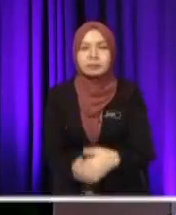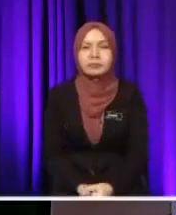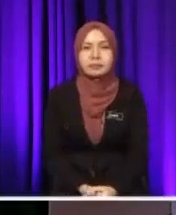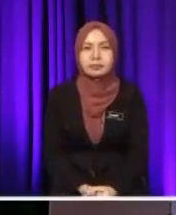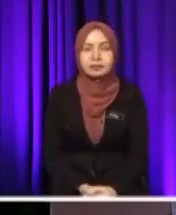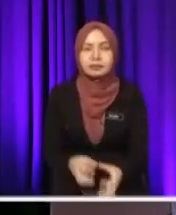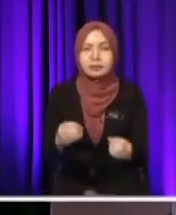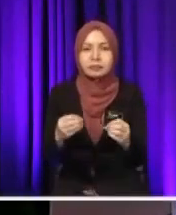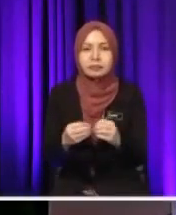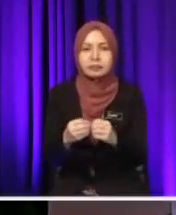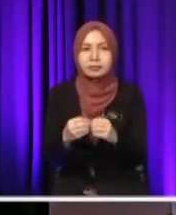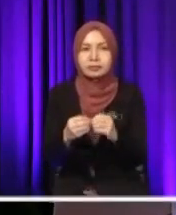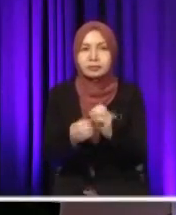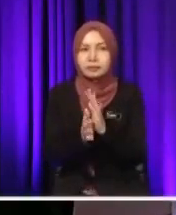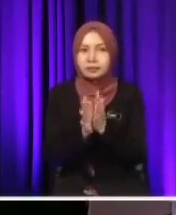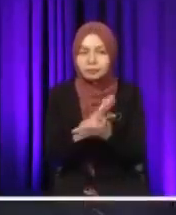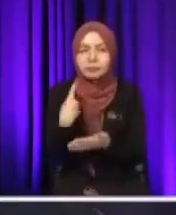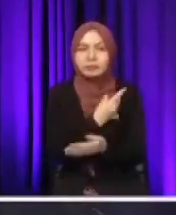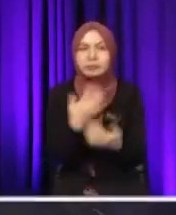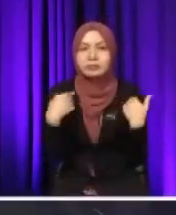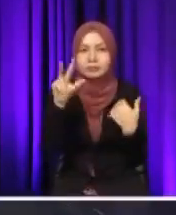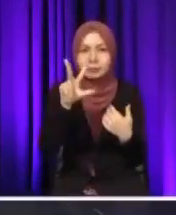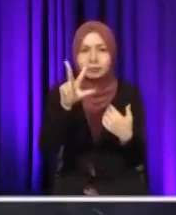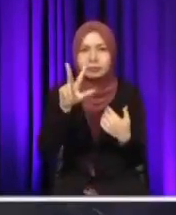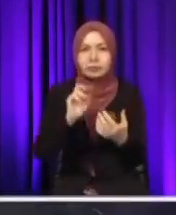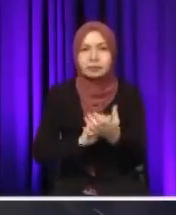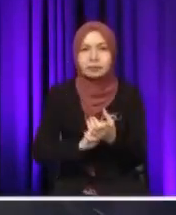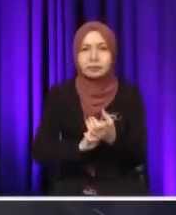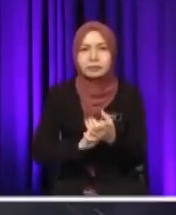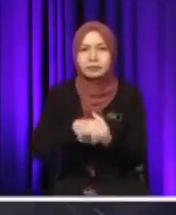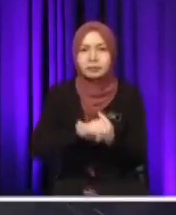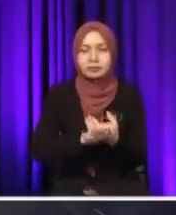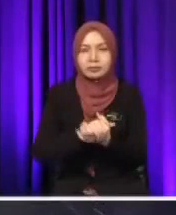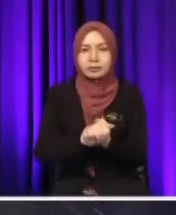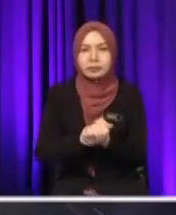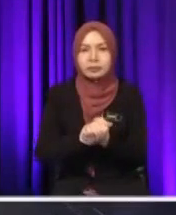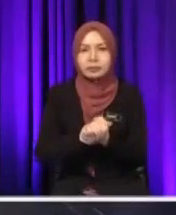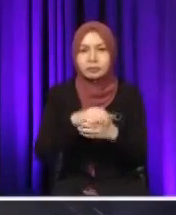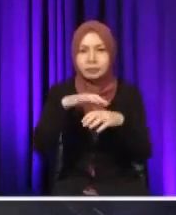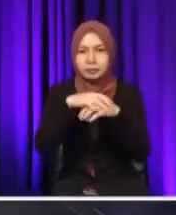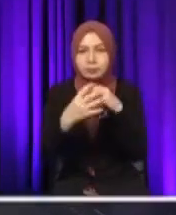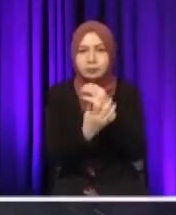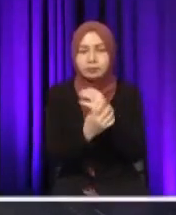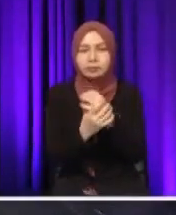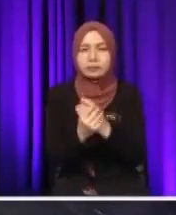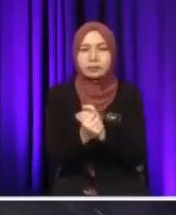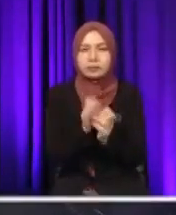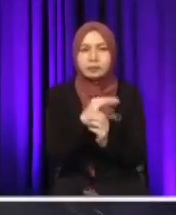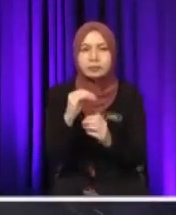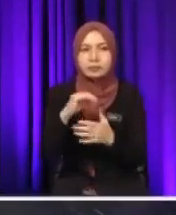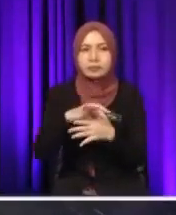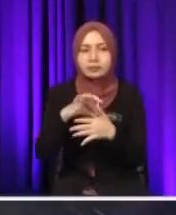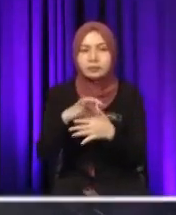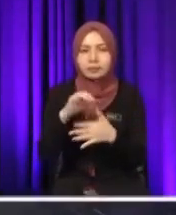tiga, sabut. Sabut. Tempurung dan juga isi room. Isi room. Kita ada tiga ya.